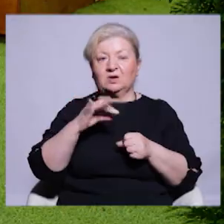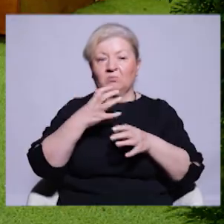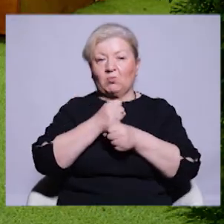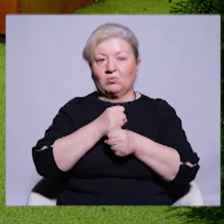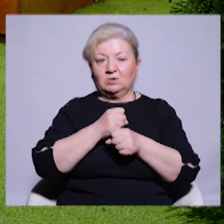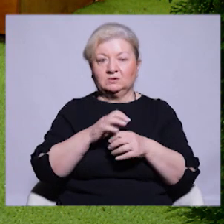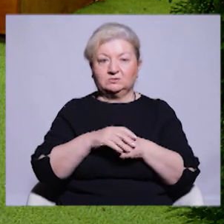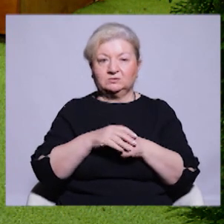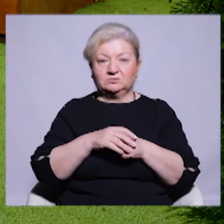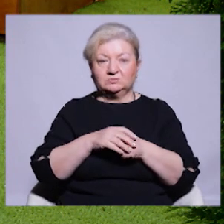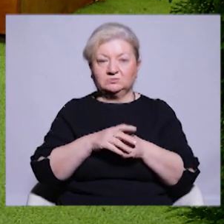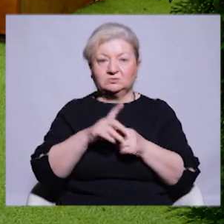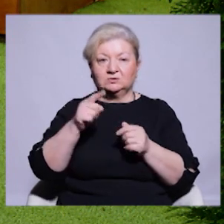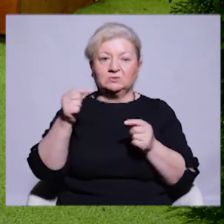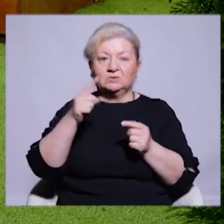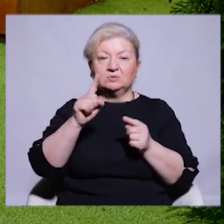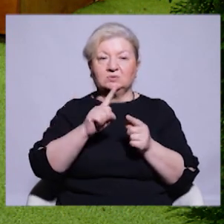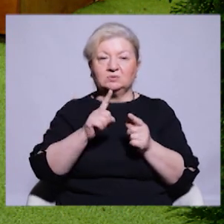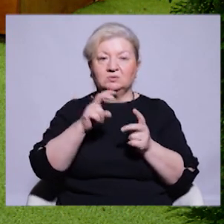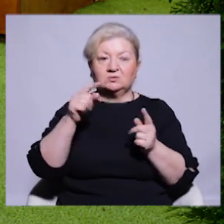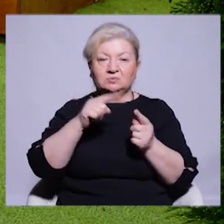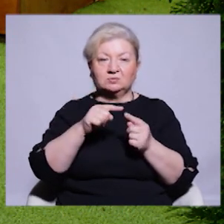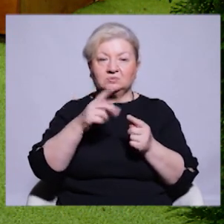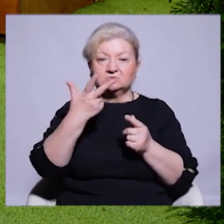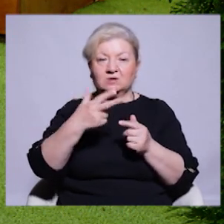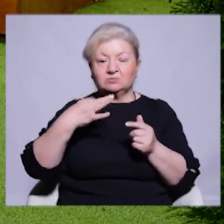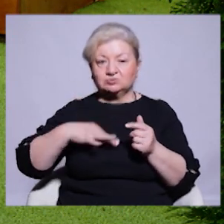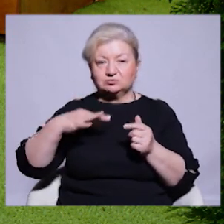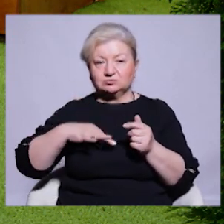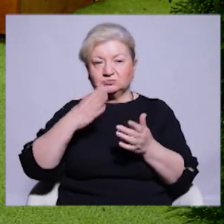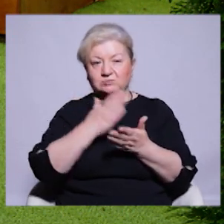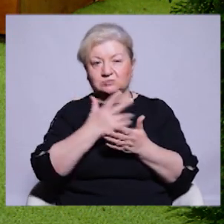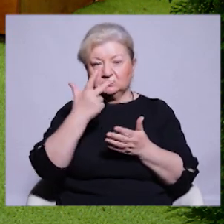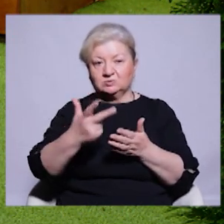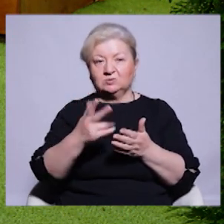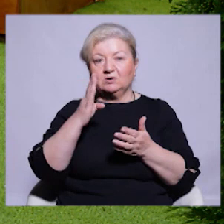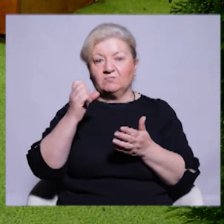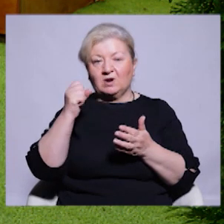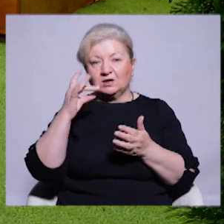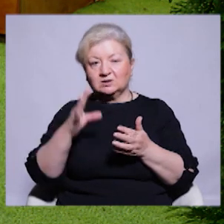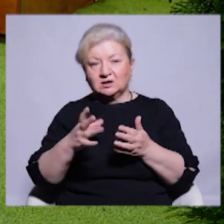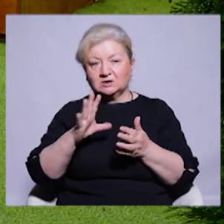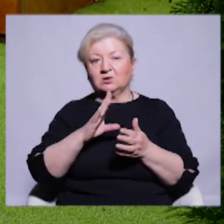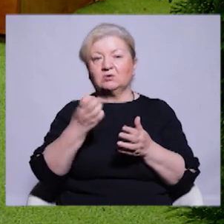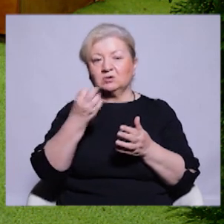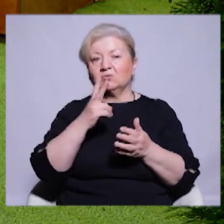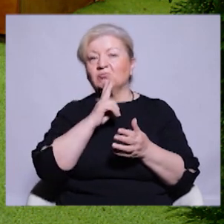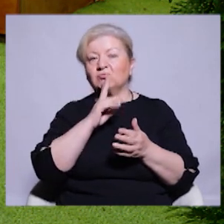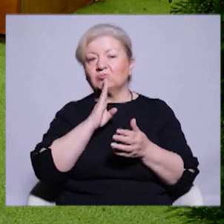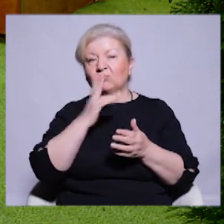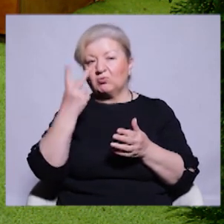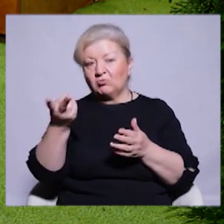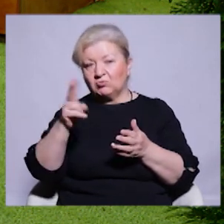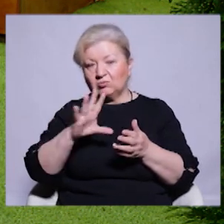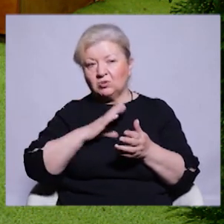შეეხება საგდოხტე, მინდა გითხრათ, რომ სამი შვილი ყავდა ვახტანგი, შემდეგ მოდიოდა კიდევ ორი ქალიშვილი, შუშანა